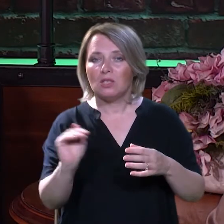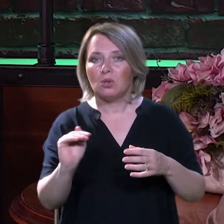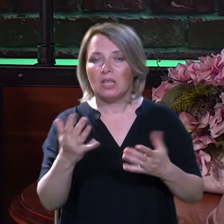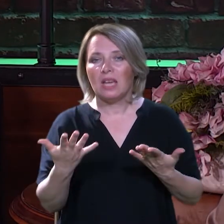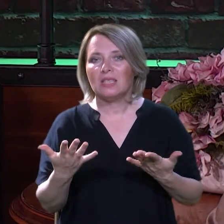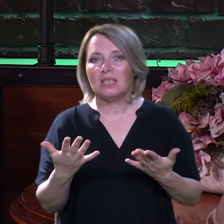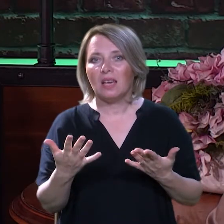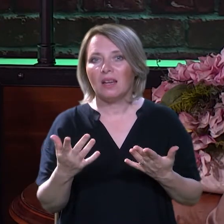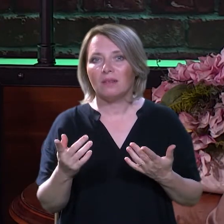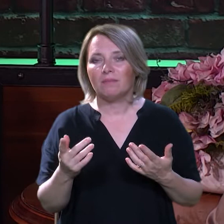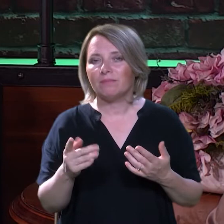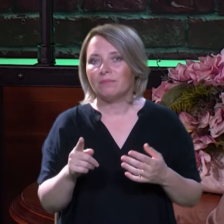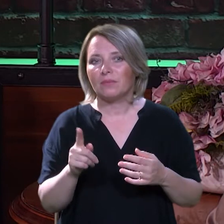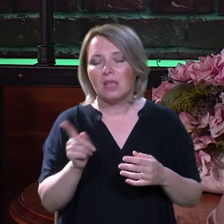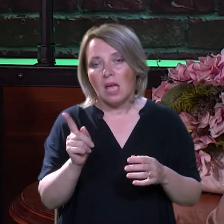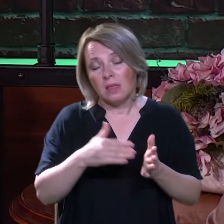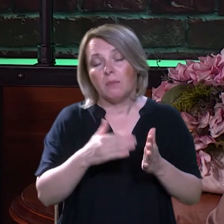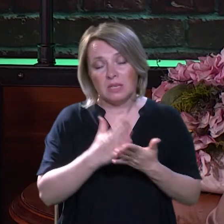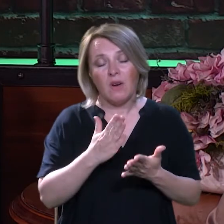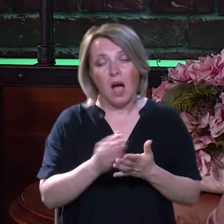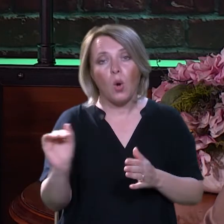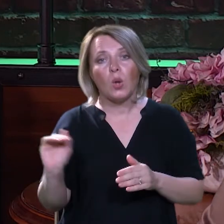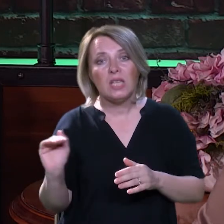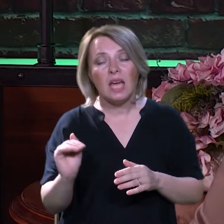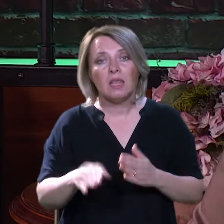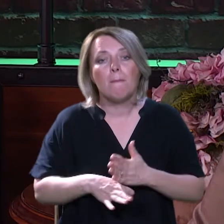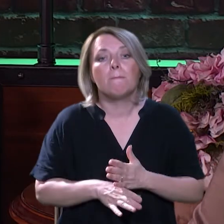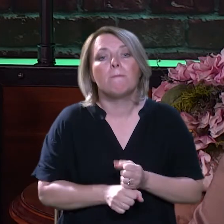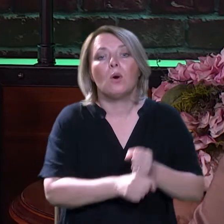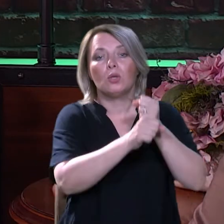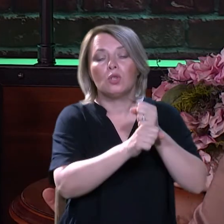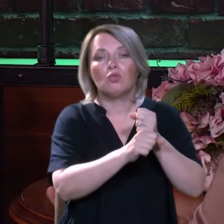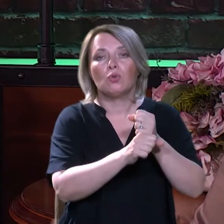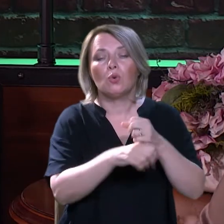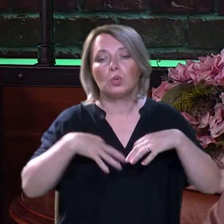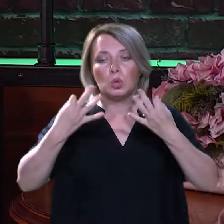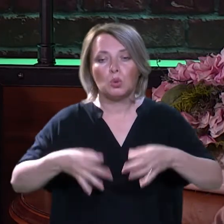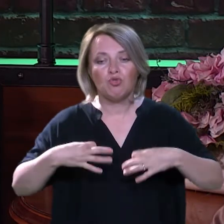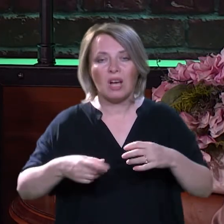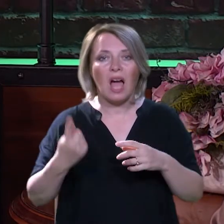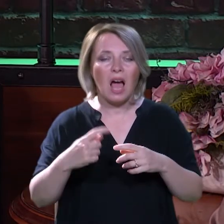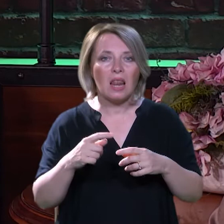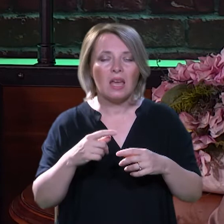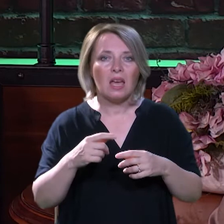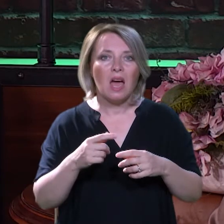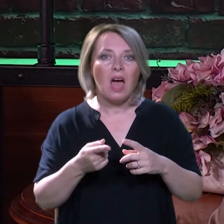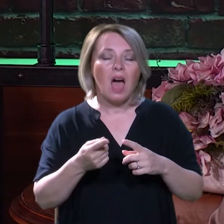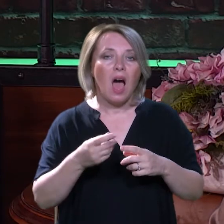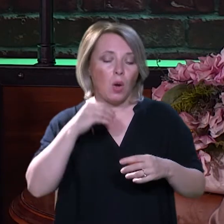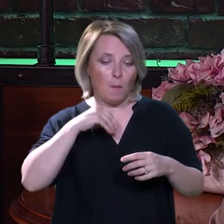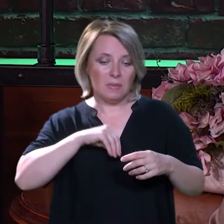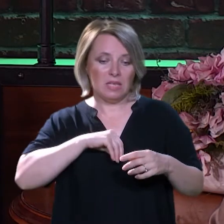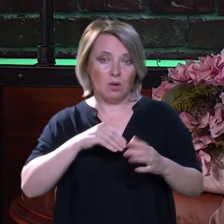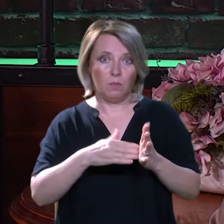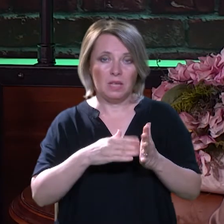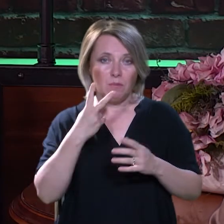djece, premda se čini da ne treba svako dijete podršku stručnjaka. A mi se čini malo. Se čini malo, da, jer ako jedan psiholog treba negdje